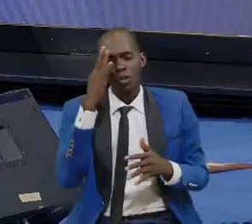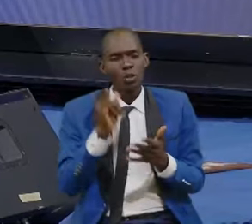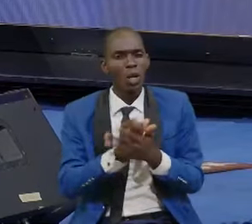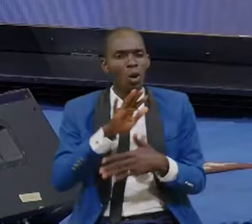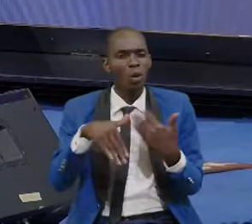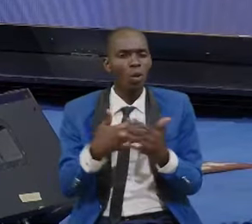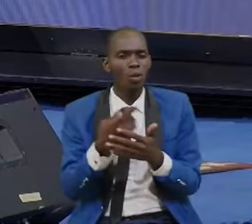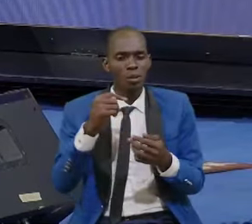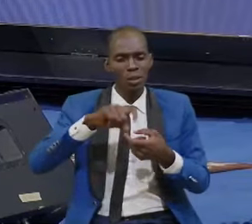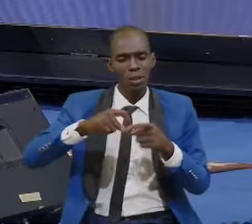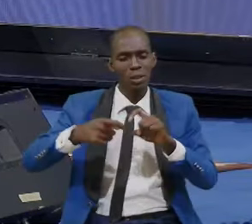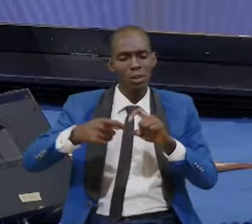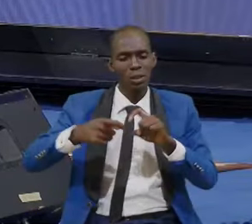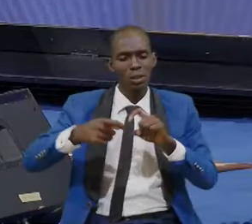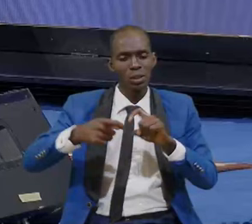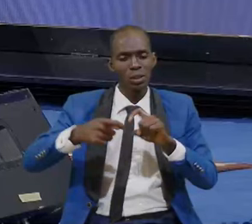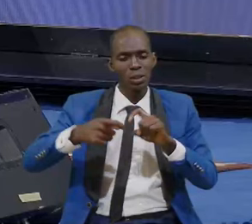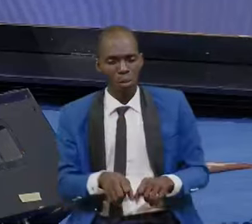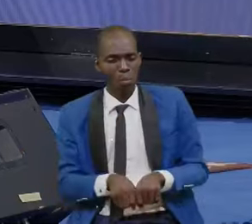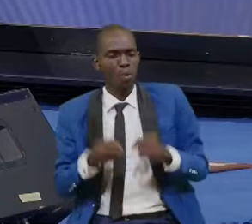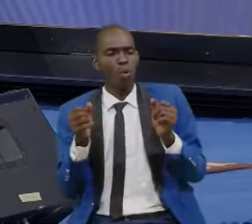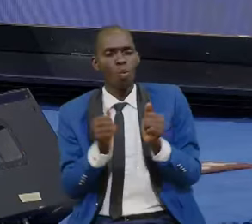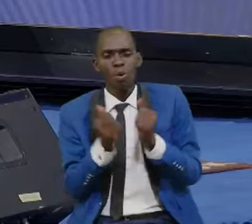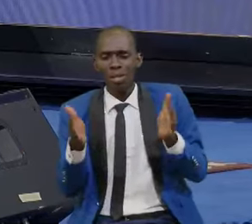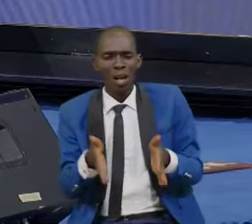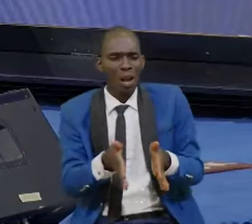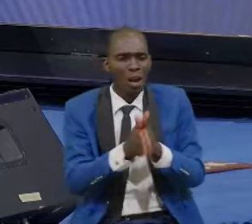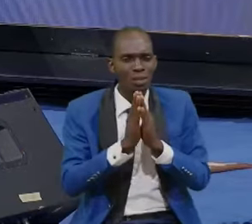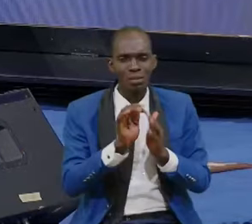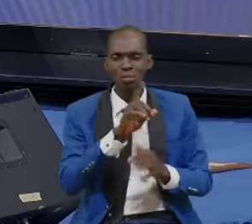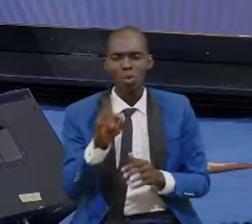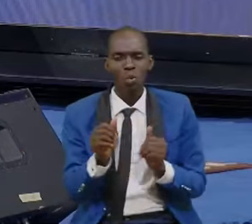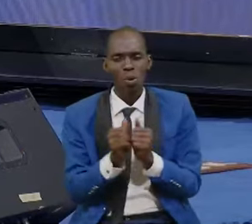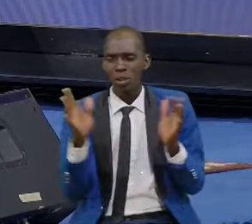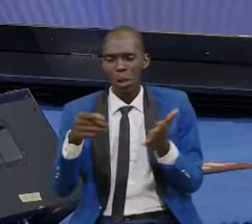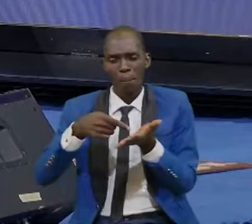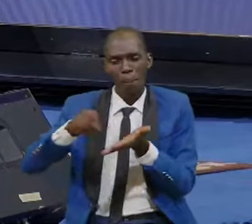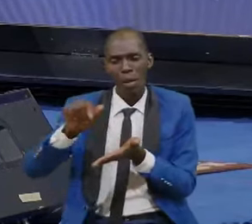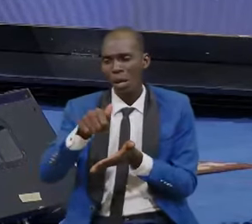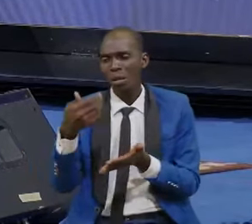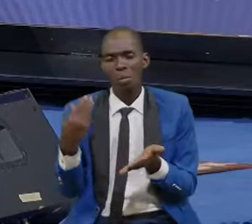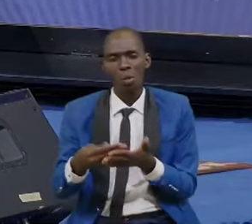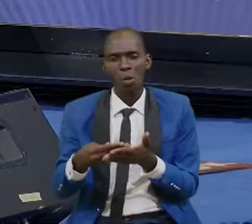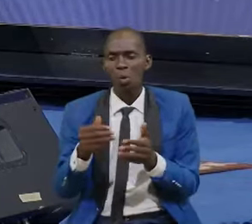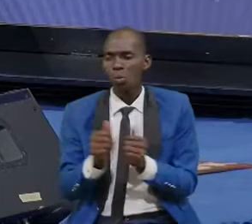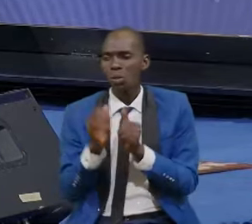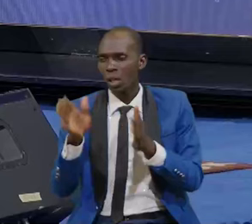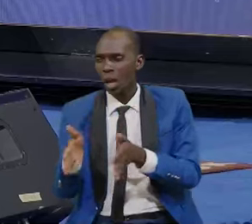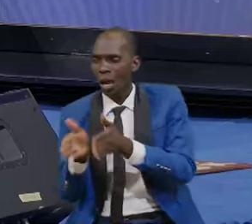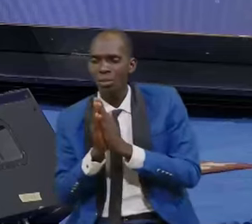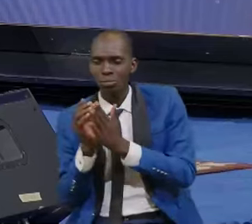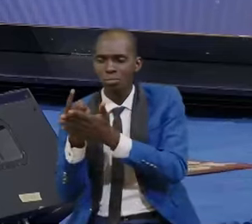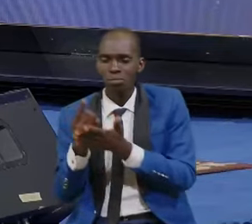étaient brisées et sans poser rien, sans rien payer comme argent, sans consulter